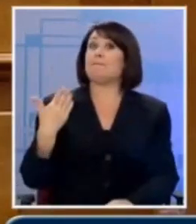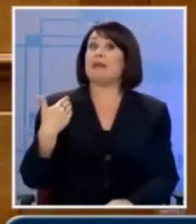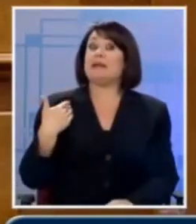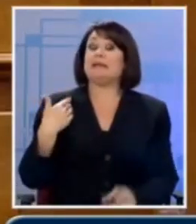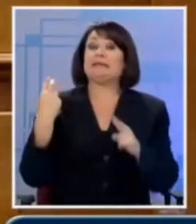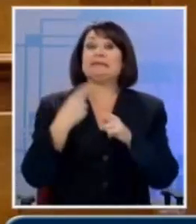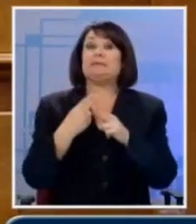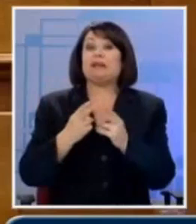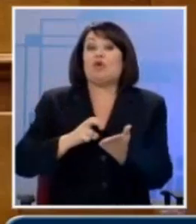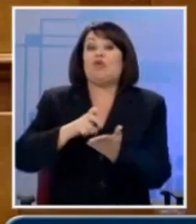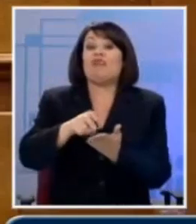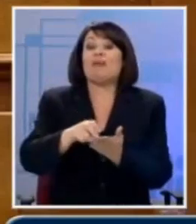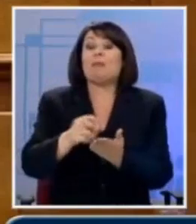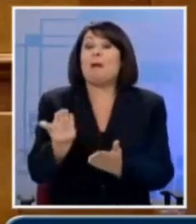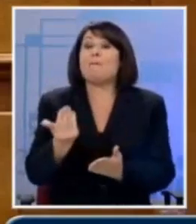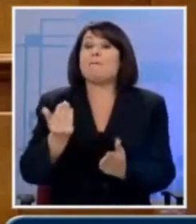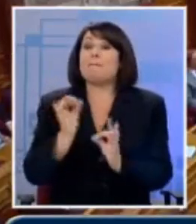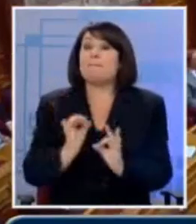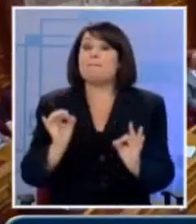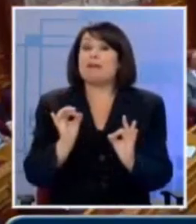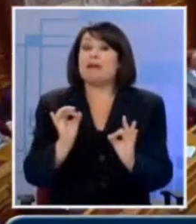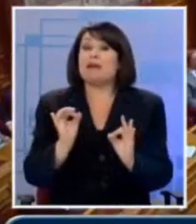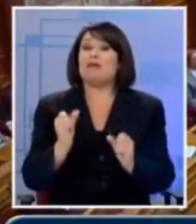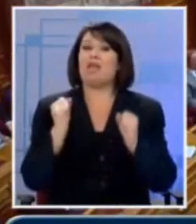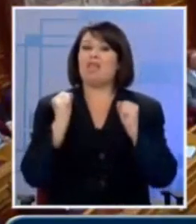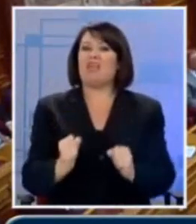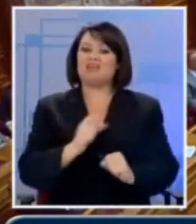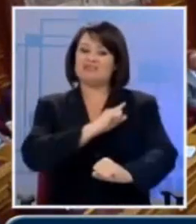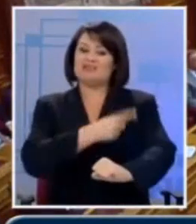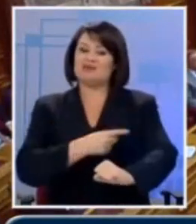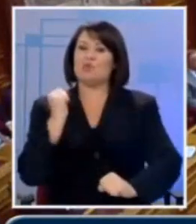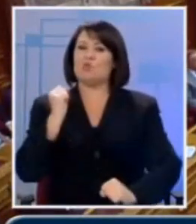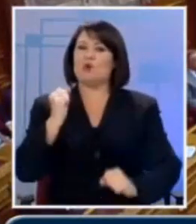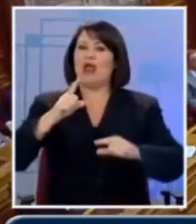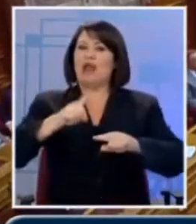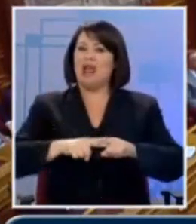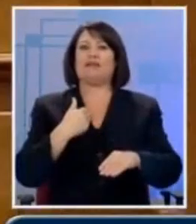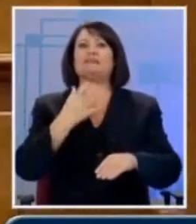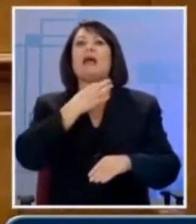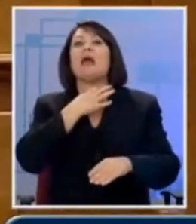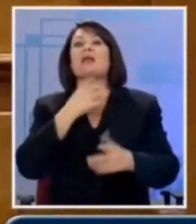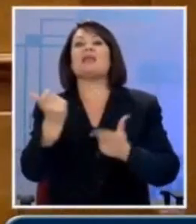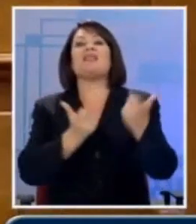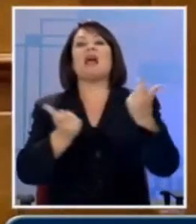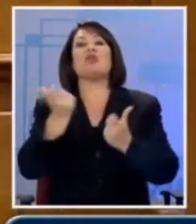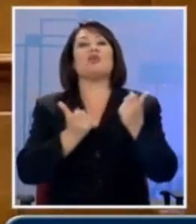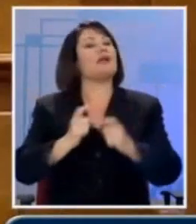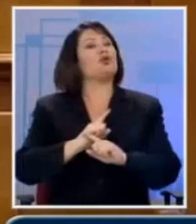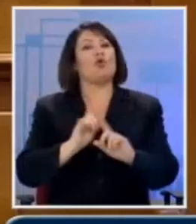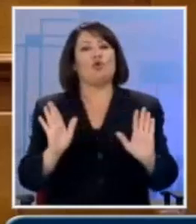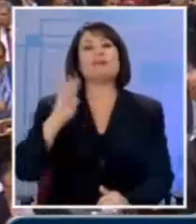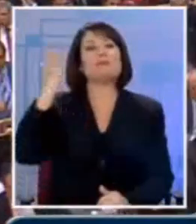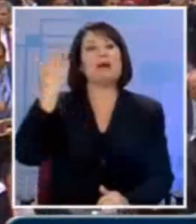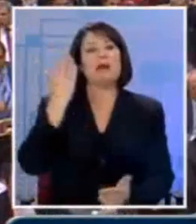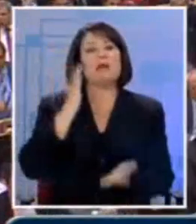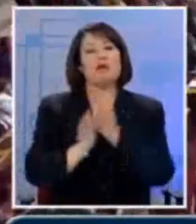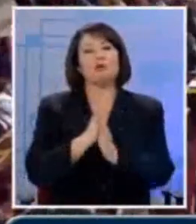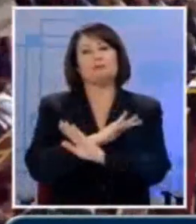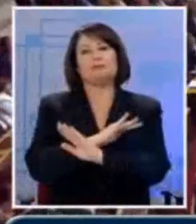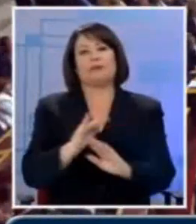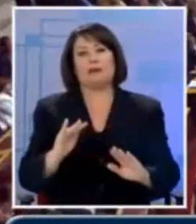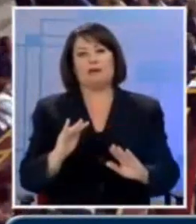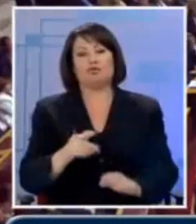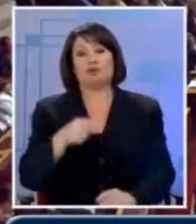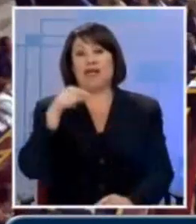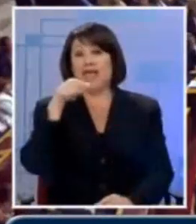βήμα φροντίζουμε να δυναμώνουμε τη θέση της χώρας. Να έχουμε πλεονάσματα, να έχουμε βγει στις εκλογές.